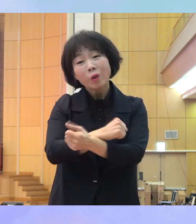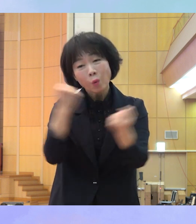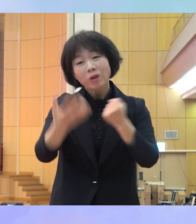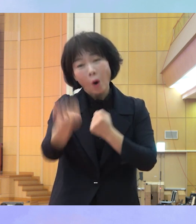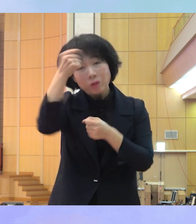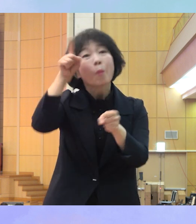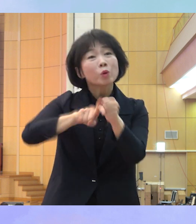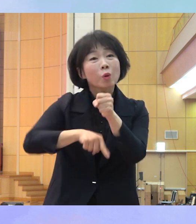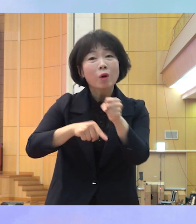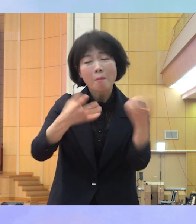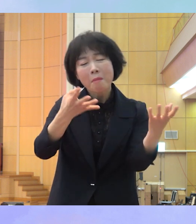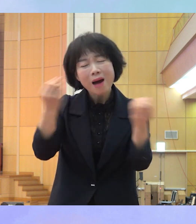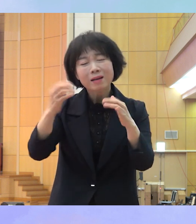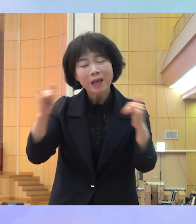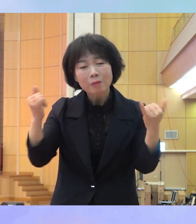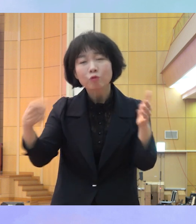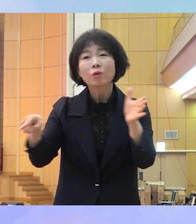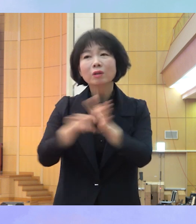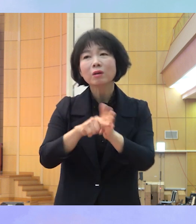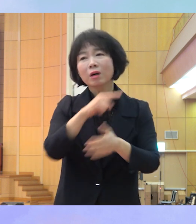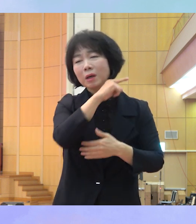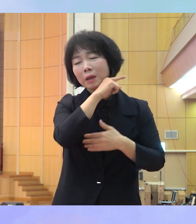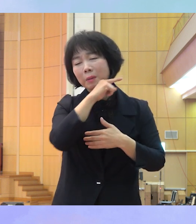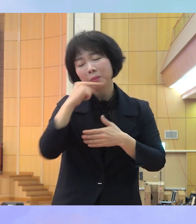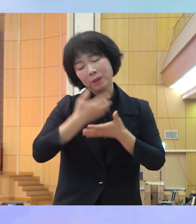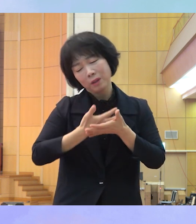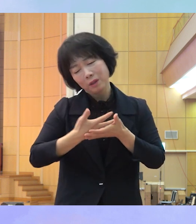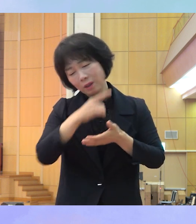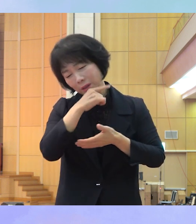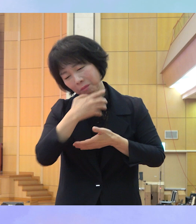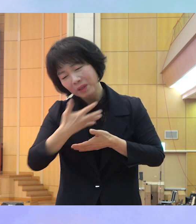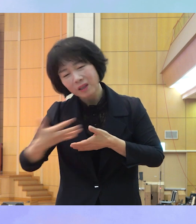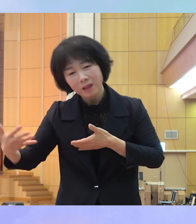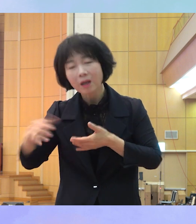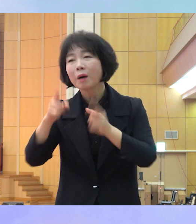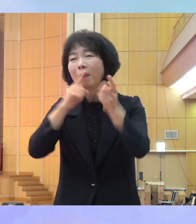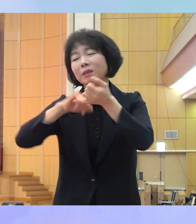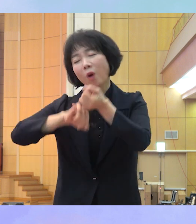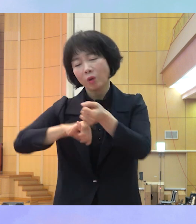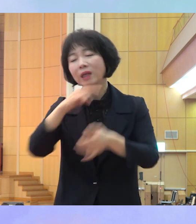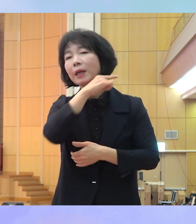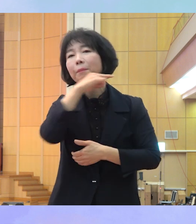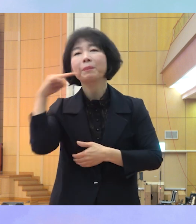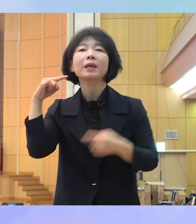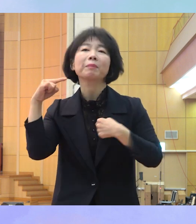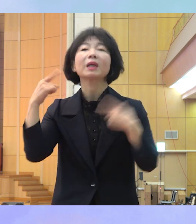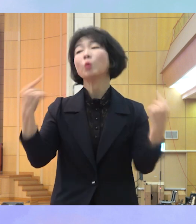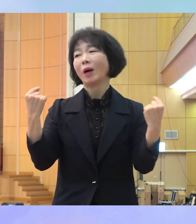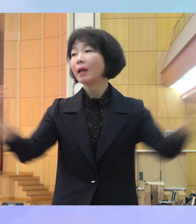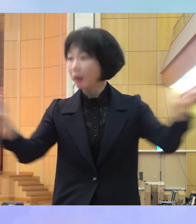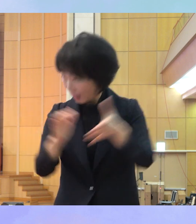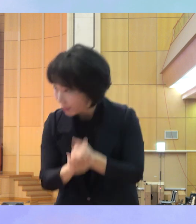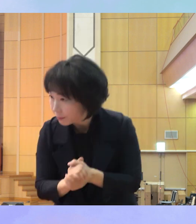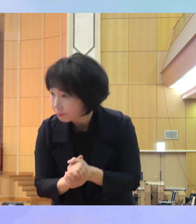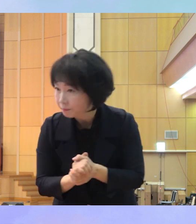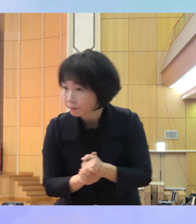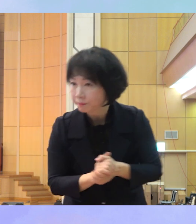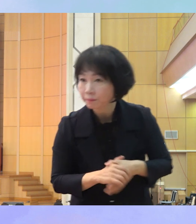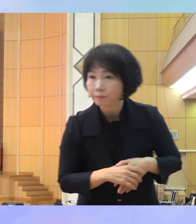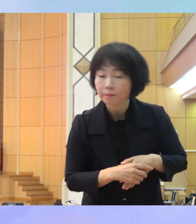얻게 하려고 많은 사람을 위하여 흘리는 바 나의 피 곧 언약의 피니라. 아멘.